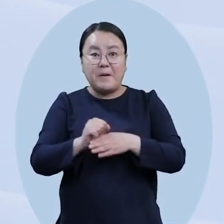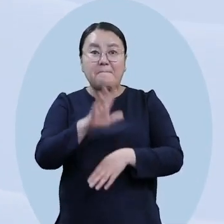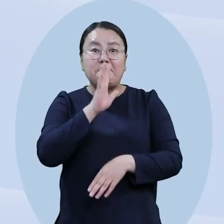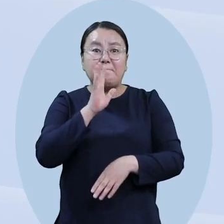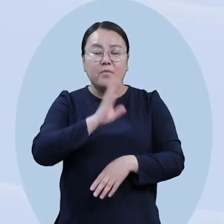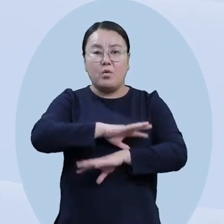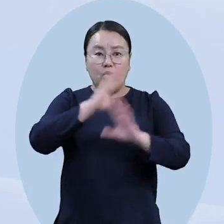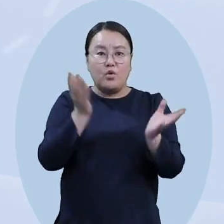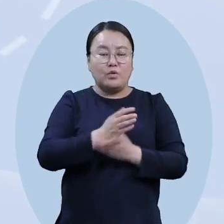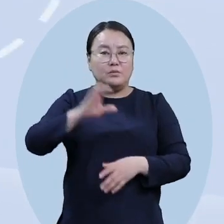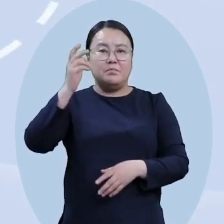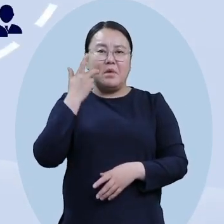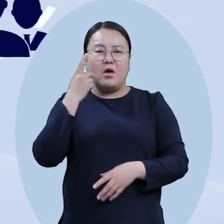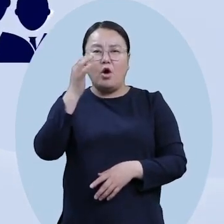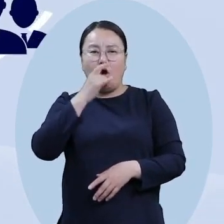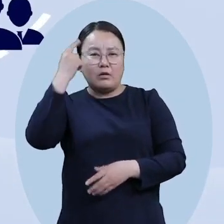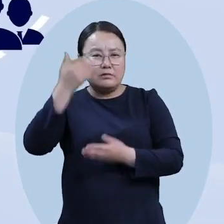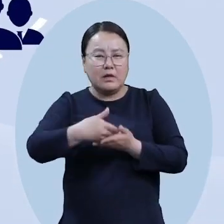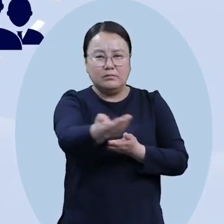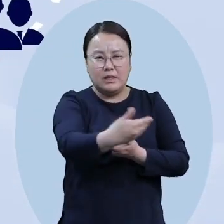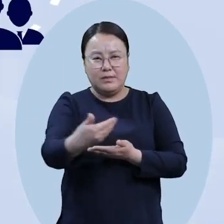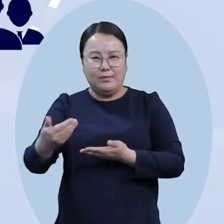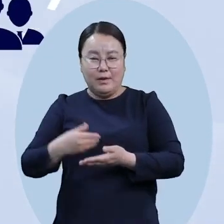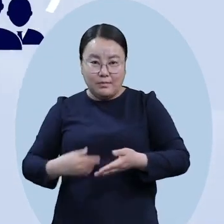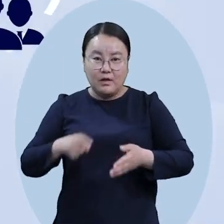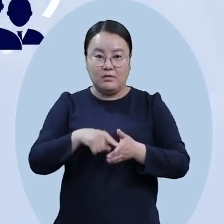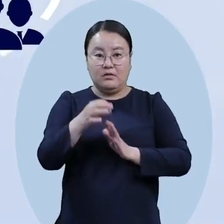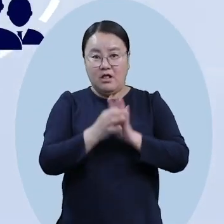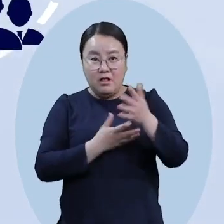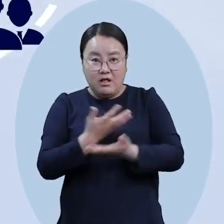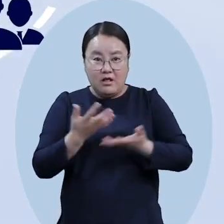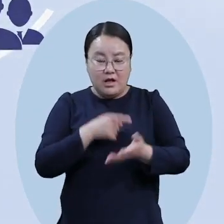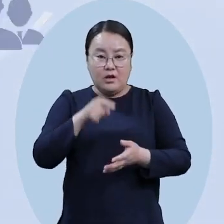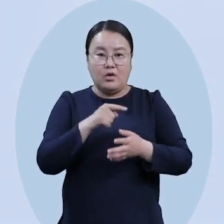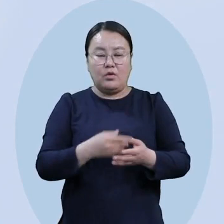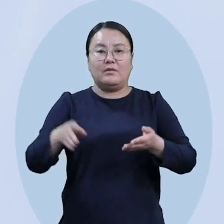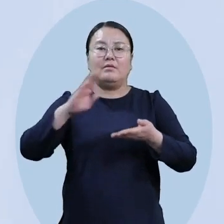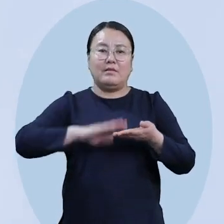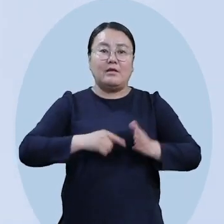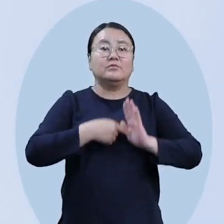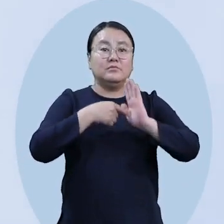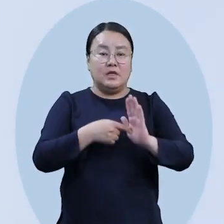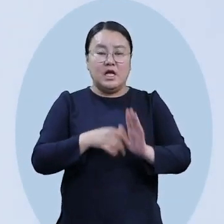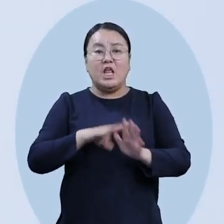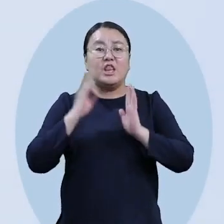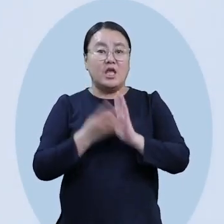бэлтгэхдээ бусад байнгын хороодын санал дүгнэлтийг нэгтгэн хэлэлцэж, санал дүгнэлтэй нэгдсэн хурлаанд танилцуулна. Нэгдсэн хурлаанаар